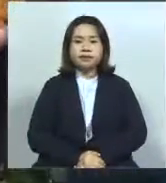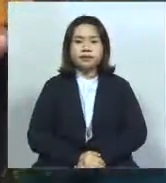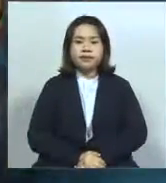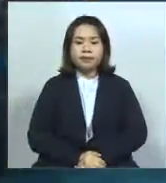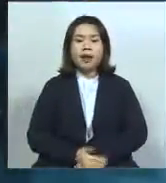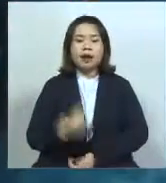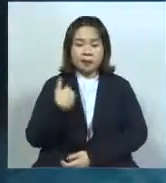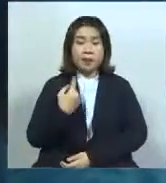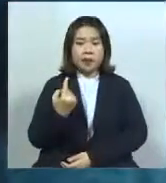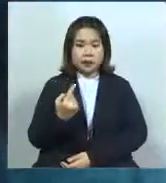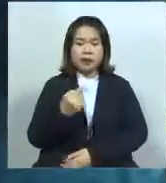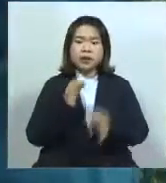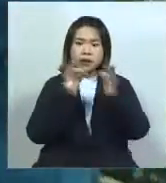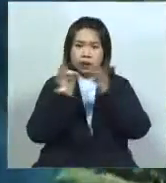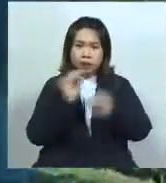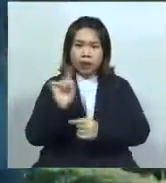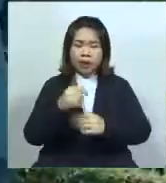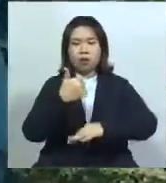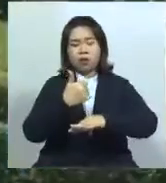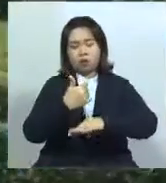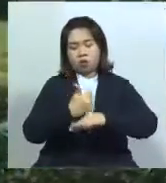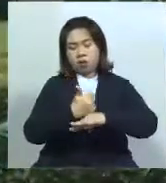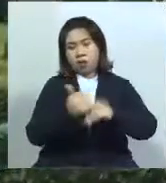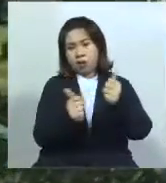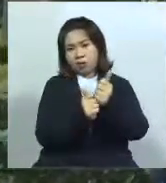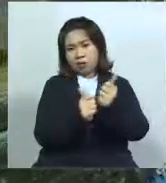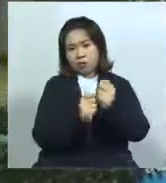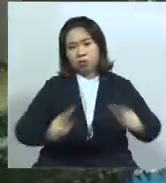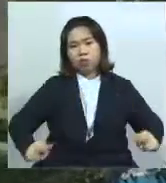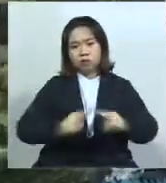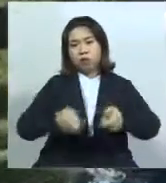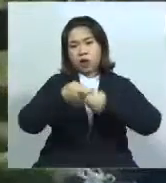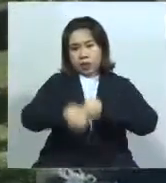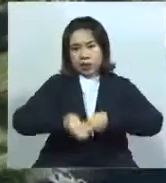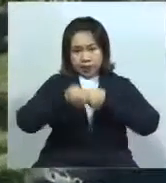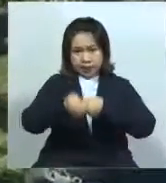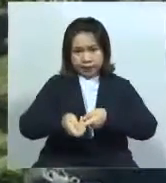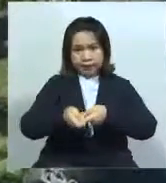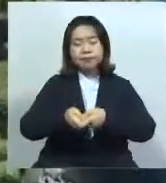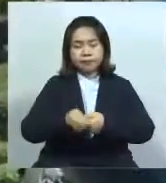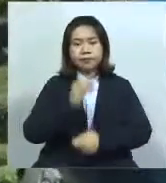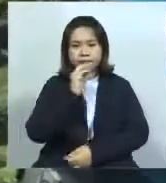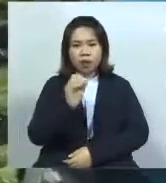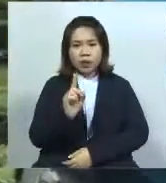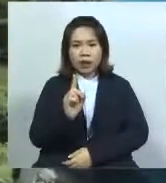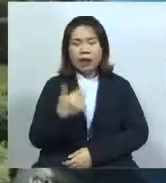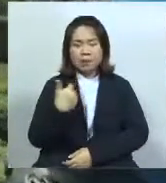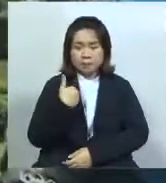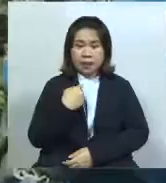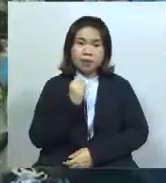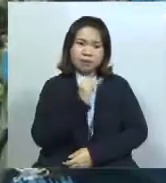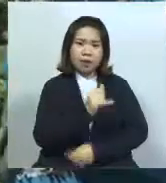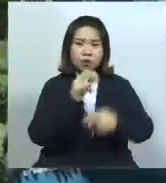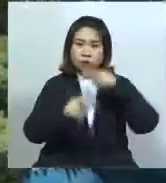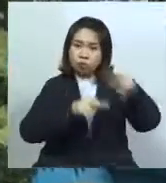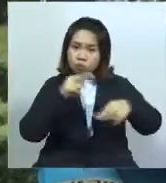อีกท่านหนึ่งที่พูดถึงเรื่องนี้นะครับก็คือท่านรัฐมนตรีช่วยว่าการกระทรวงเกษตรและสหกรณ์ร้อยเอกธรรมนัสพรหมเผ่านะครับก็กล่าวถึงการลงพื้น